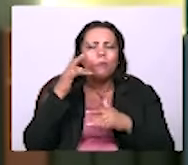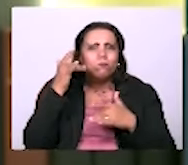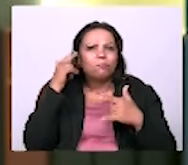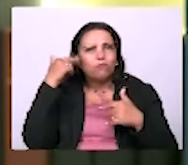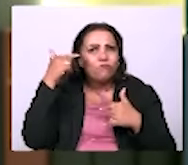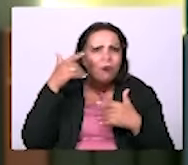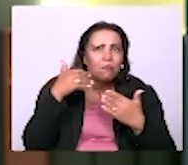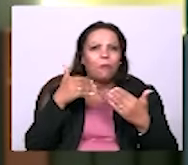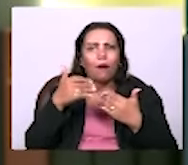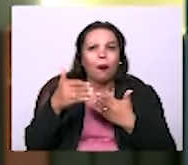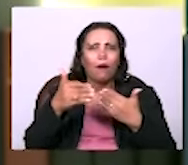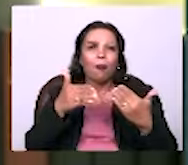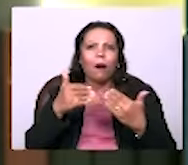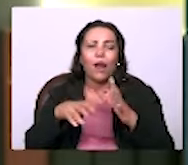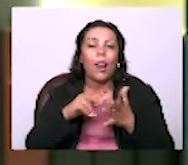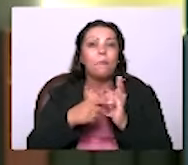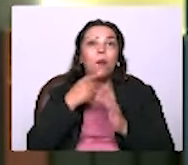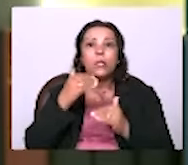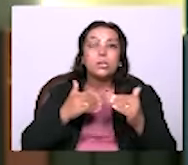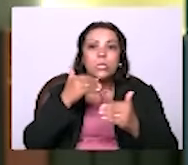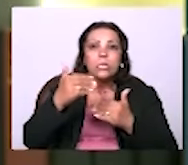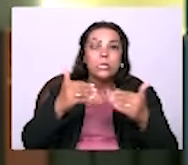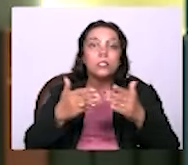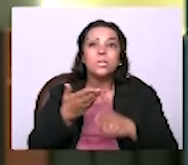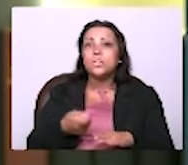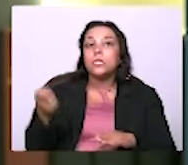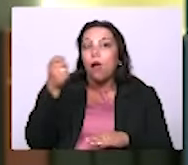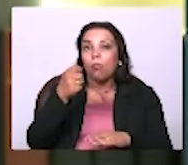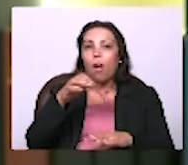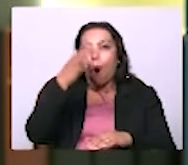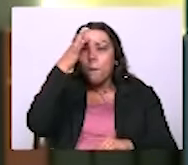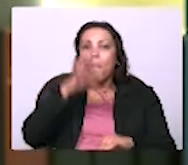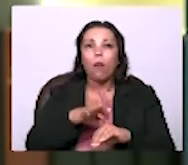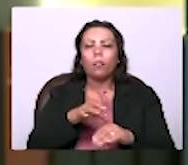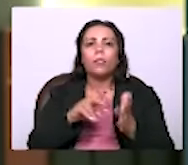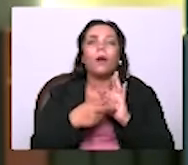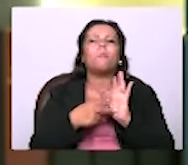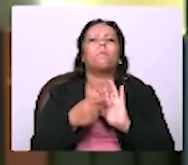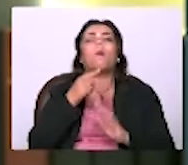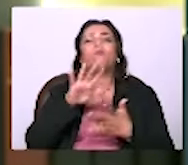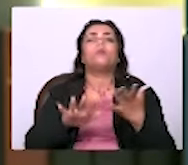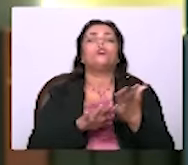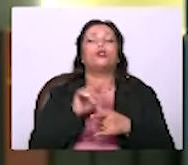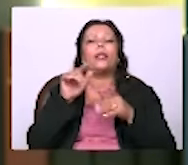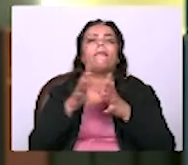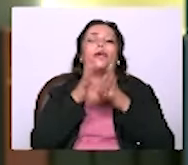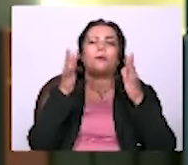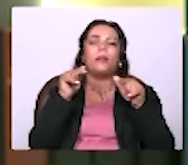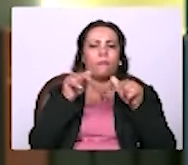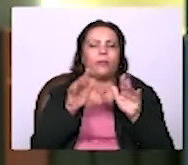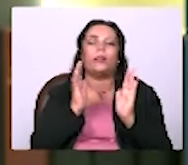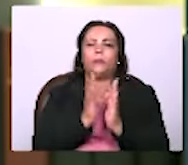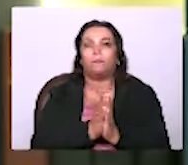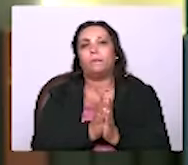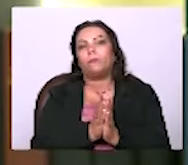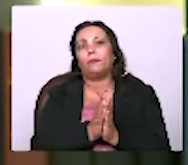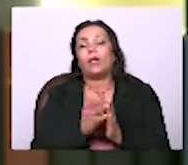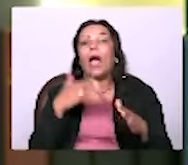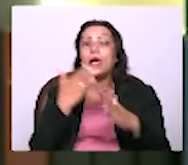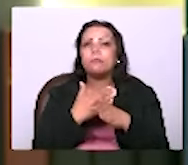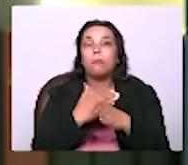كثيره لكن لما يبقى التردد زياده عن اللزوم او تردد مرضي هنا بيصبح المشكله كبيره شويه